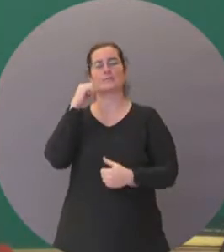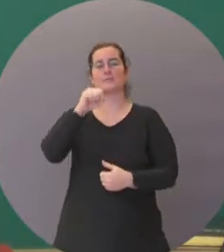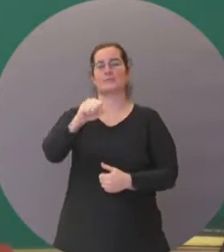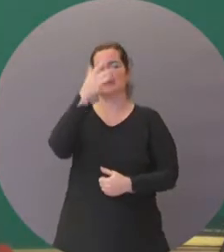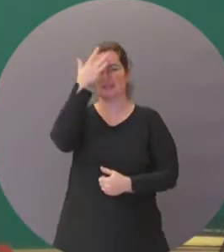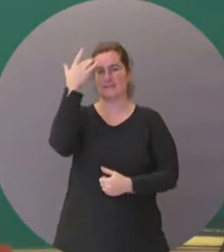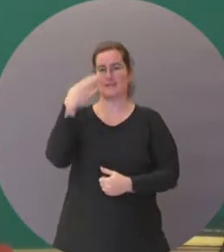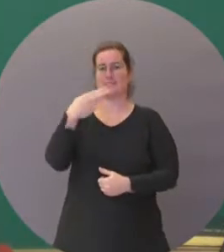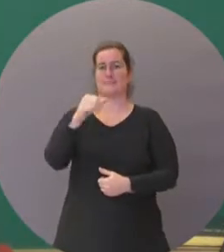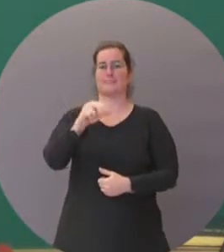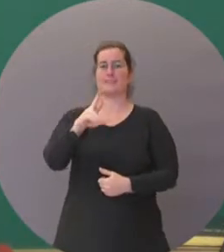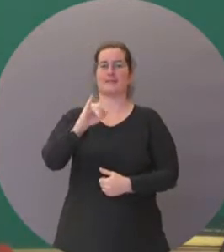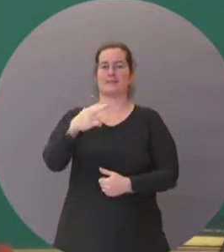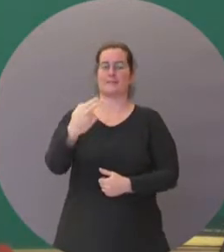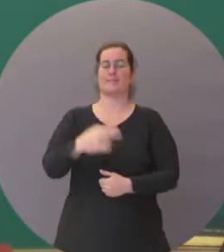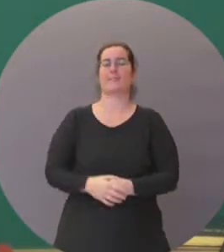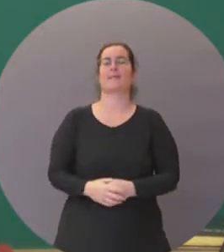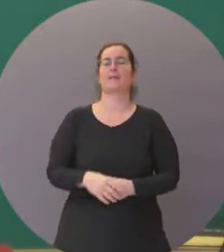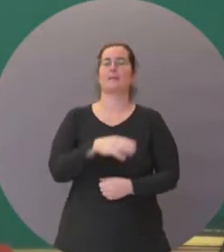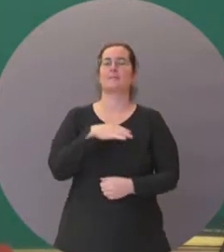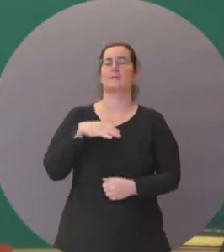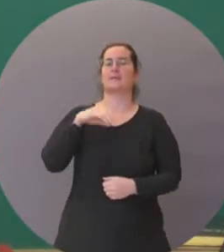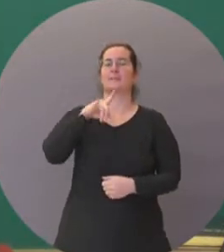madame héron